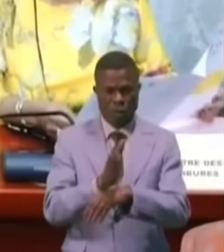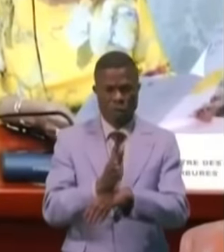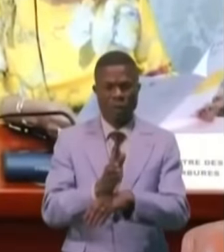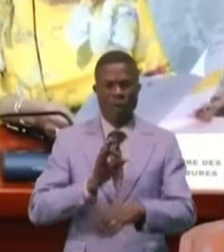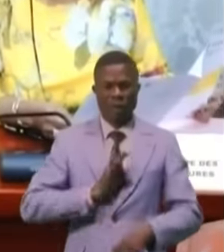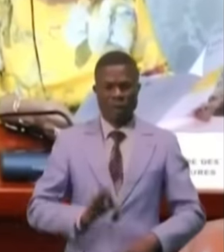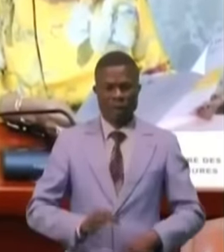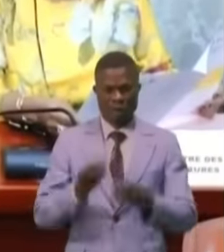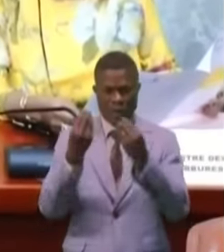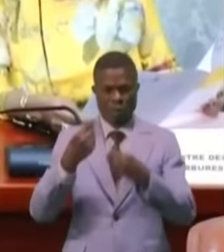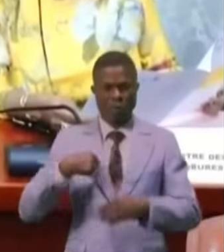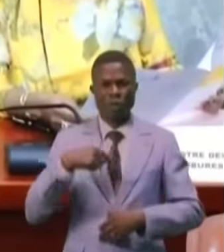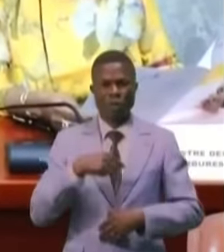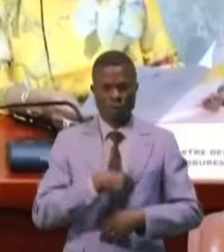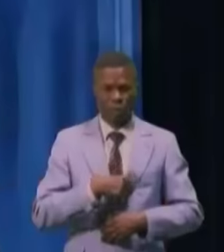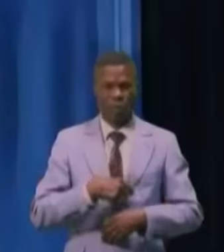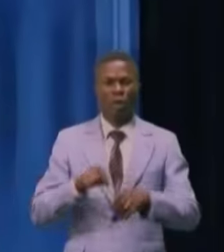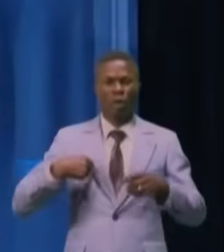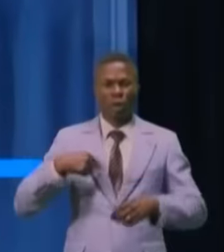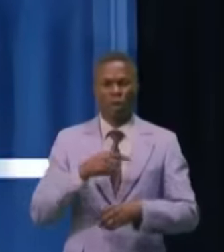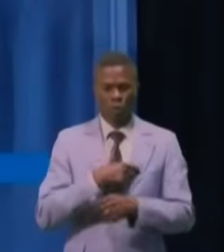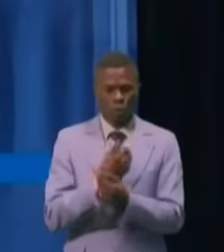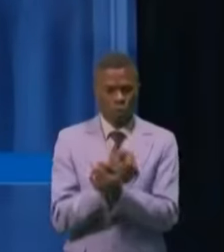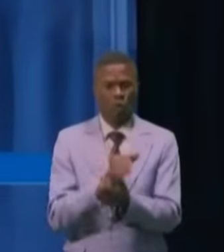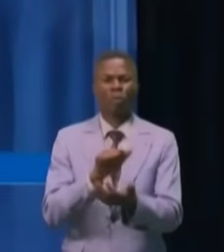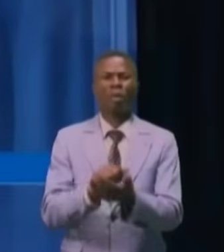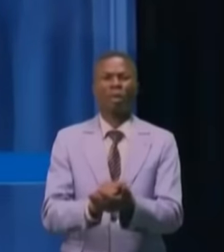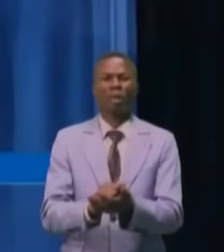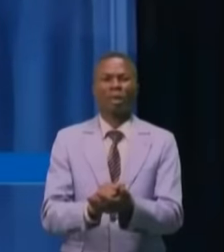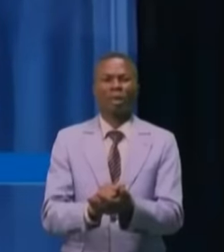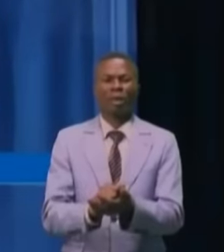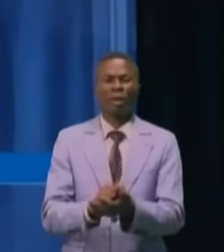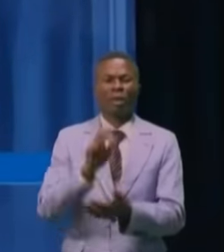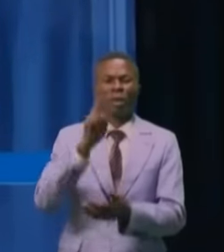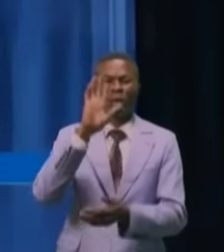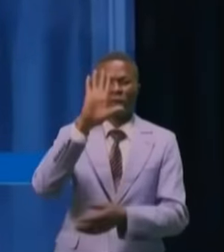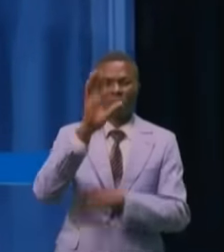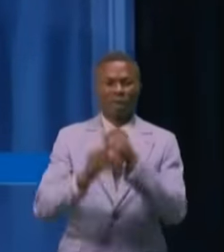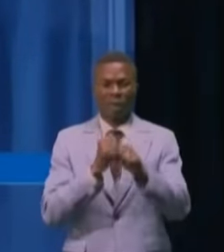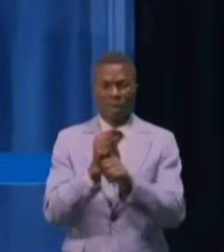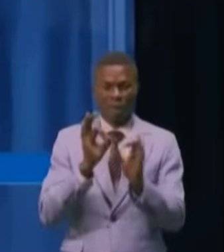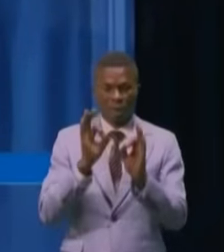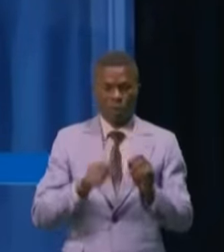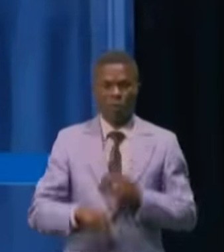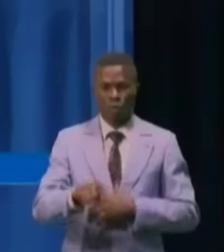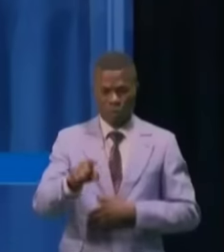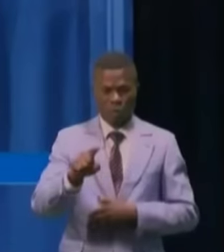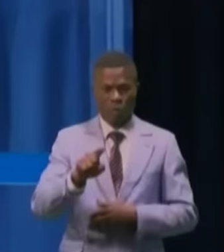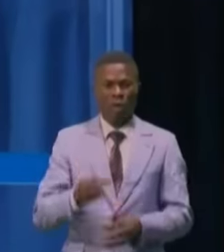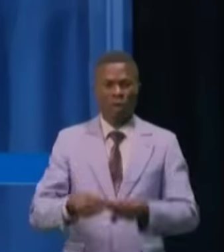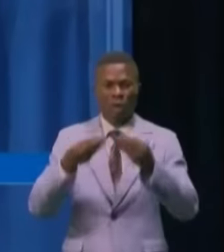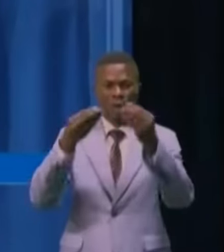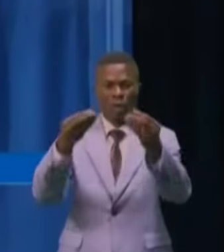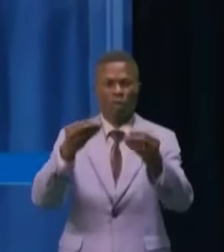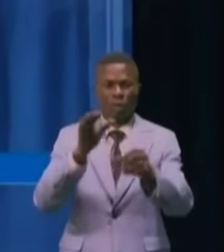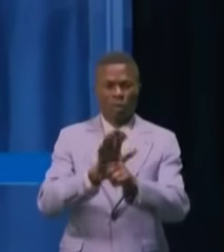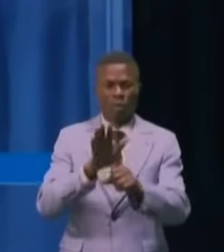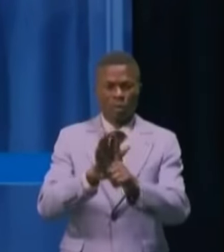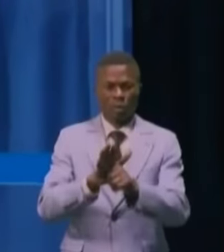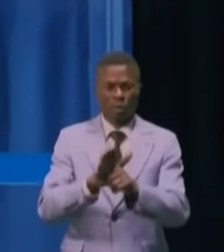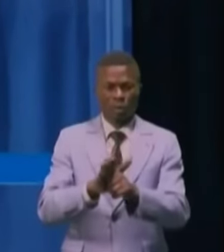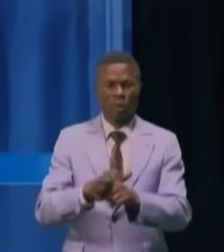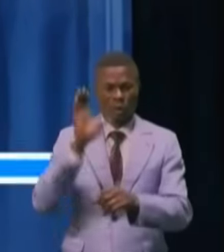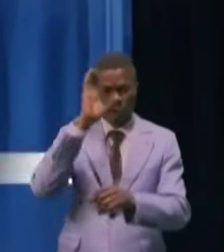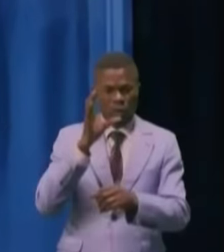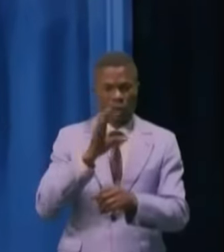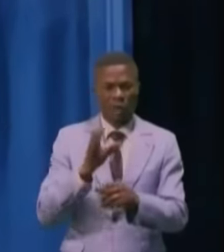nous avons reçues et que nous allons prendre très au sérieux. Ce deuxième mandat sera dédié vraiment à consolider les acquis